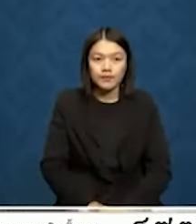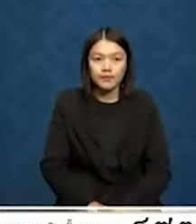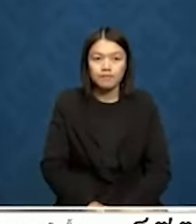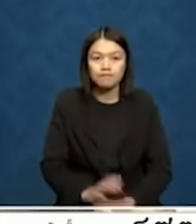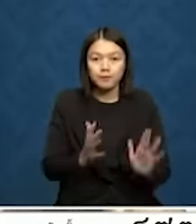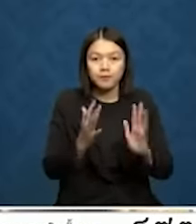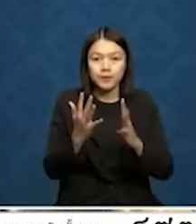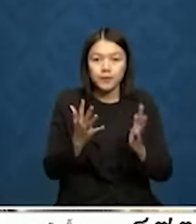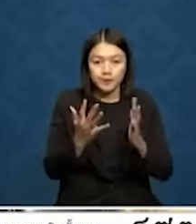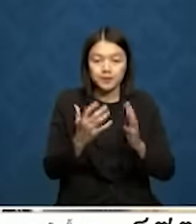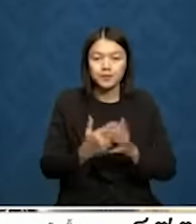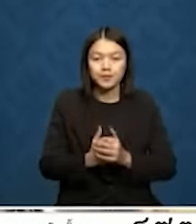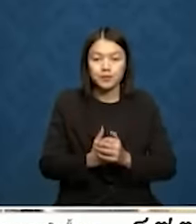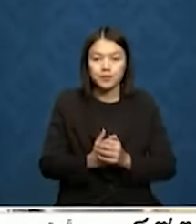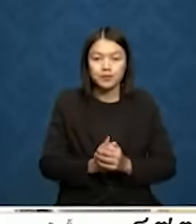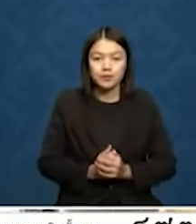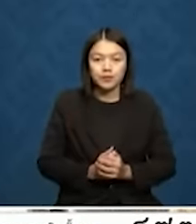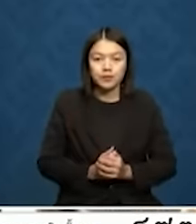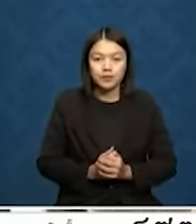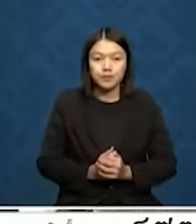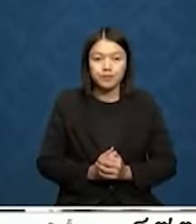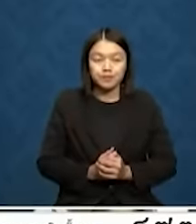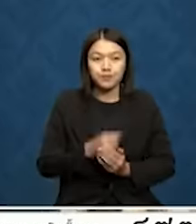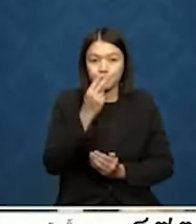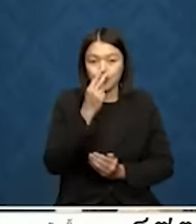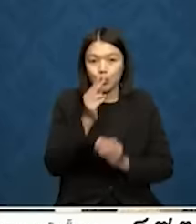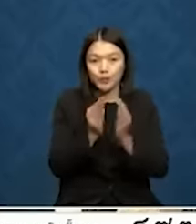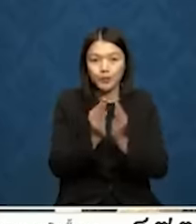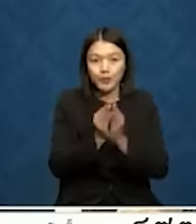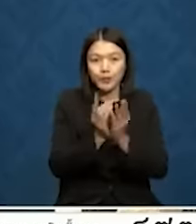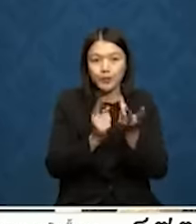ไม่มีนะครับขอให้เจ้าหน้าที่แสดงผลครับ